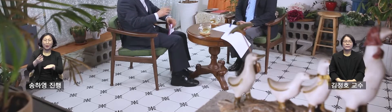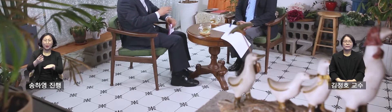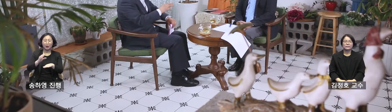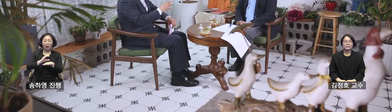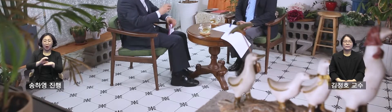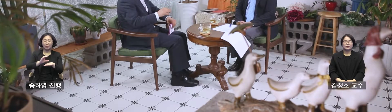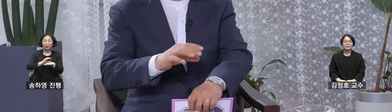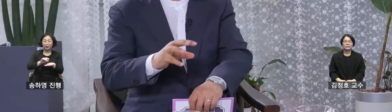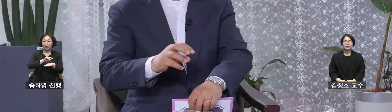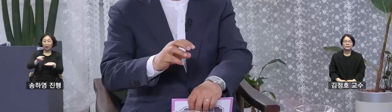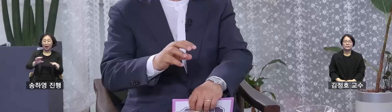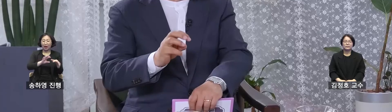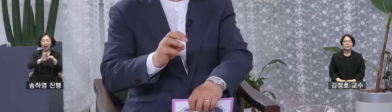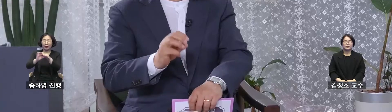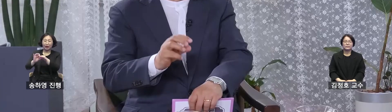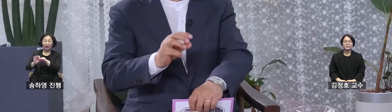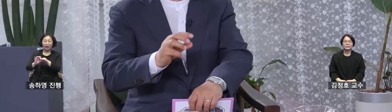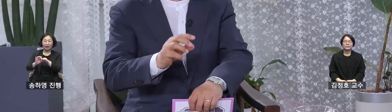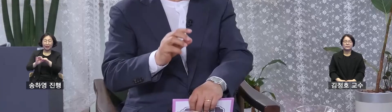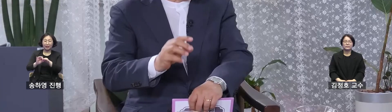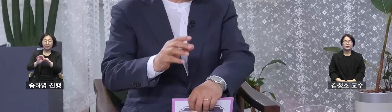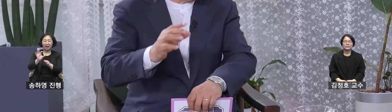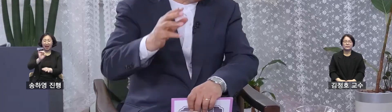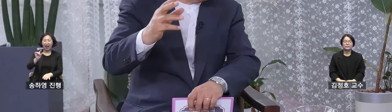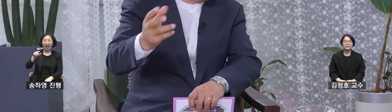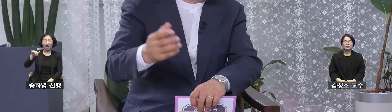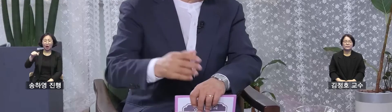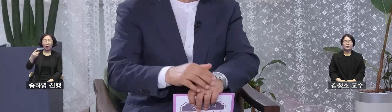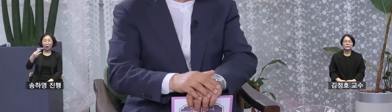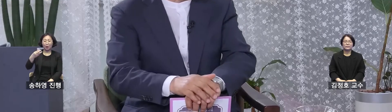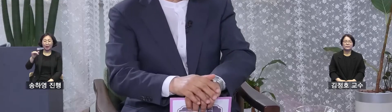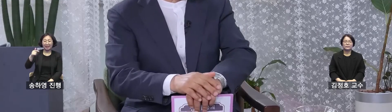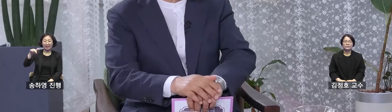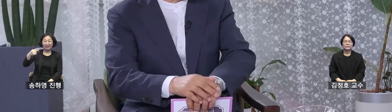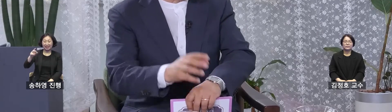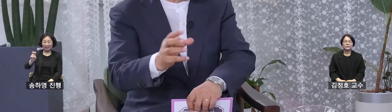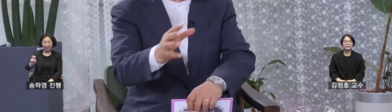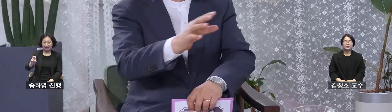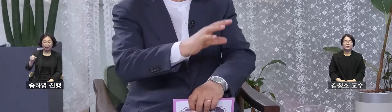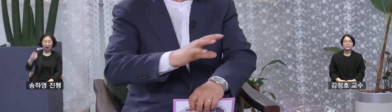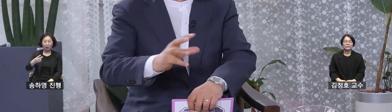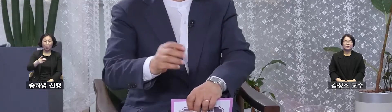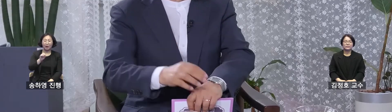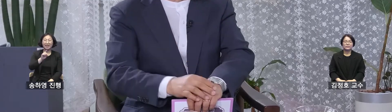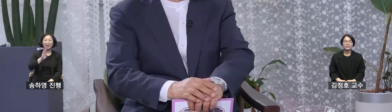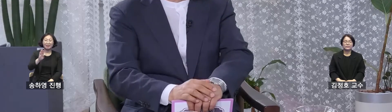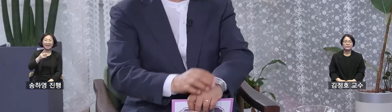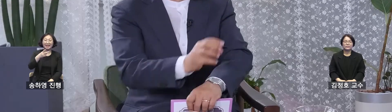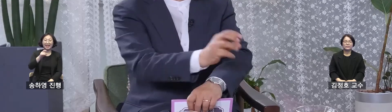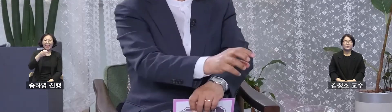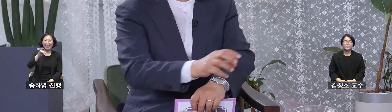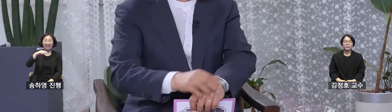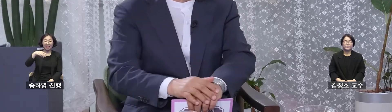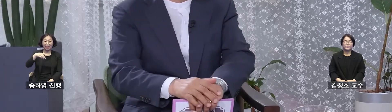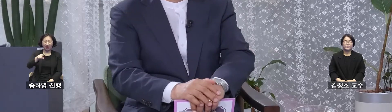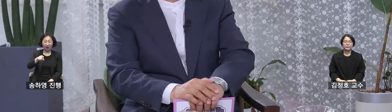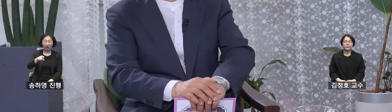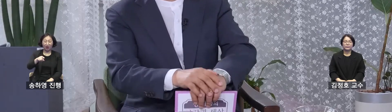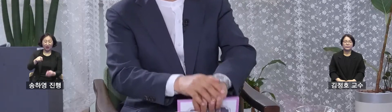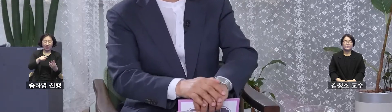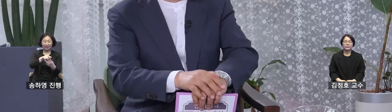컴퓨터와 연결돼서 움직이는 알고리즘하고 네. 아까 말씀드린 데이터 이게 네. 굉장히 중요한데 네. 그